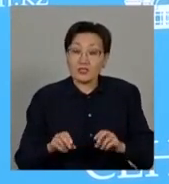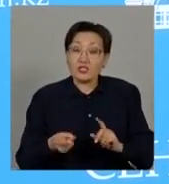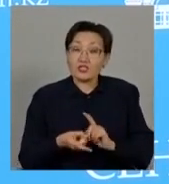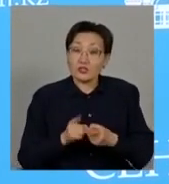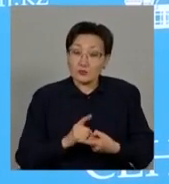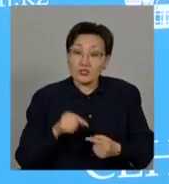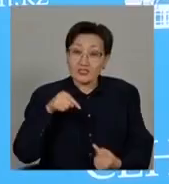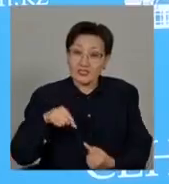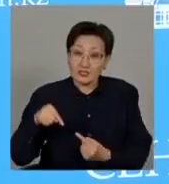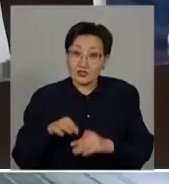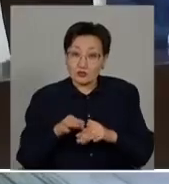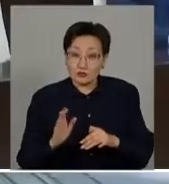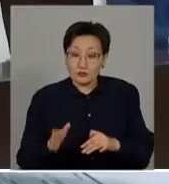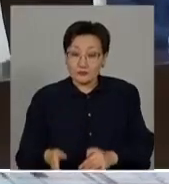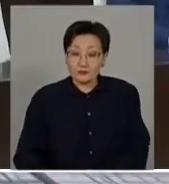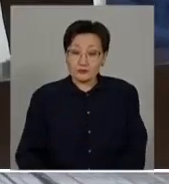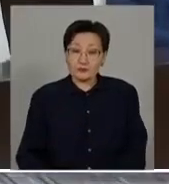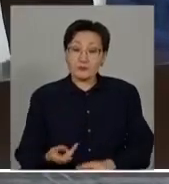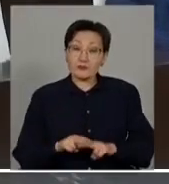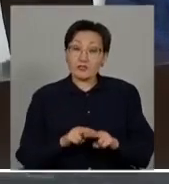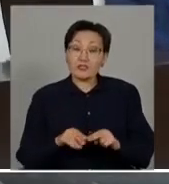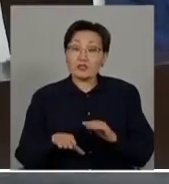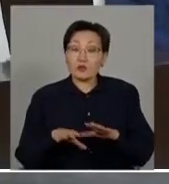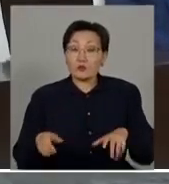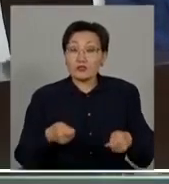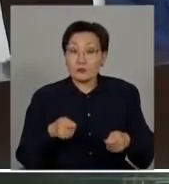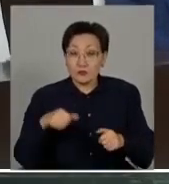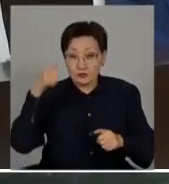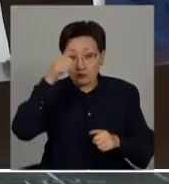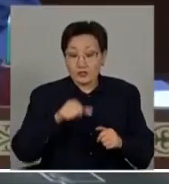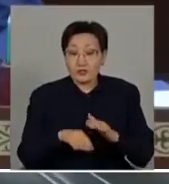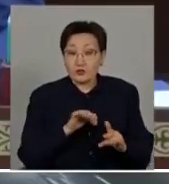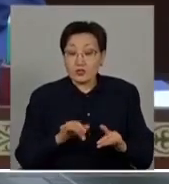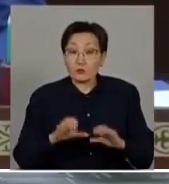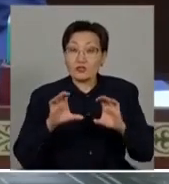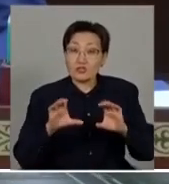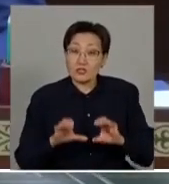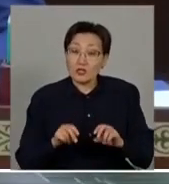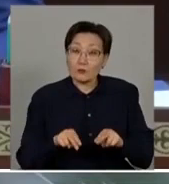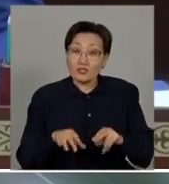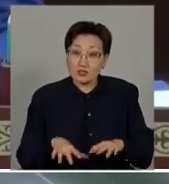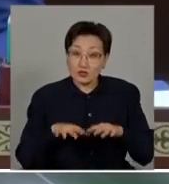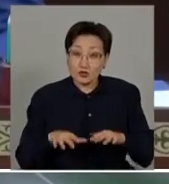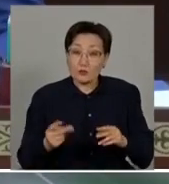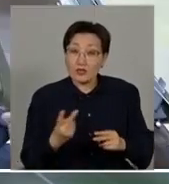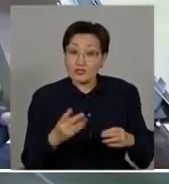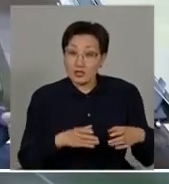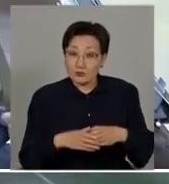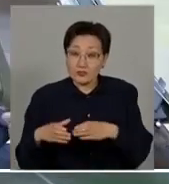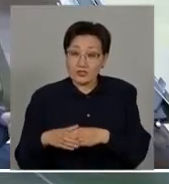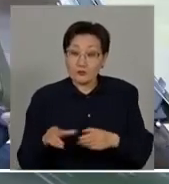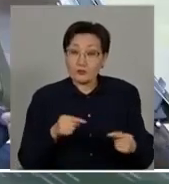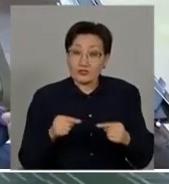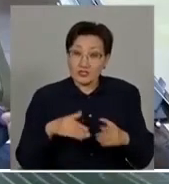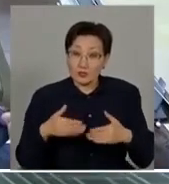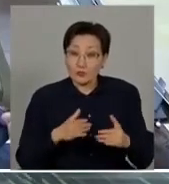реформаға сәйкестендіреміз. Бұл ретте сенат төрағасы биылғы референдумда конституцияға парламенттің қос палатасы арасындағы